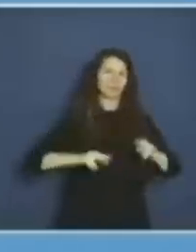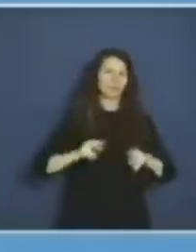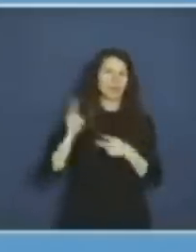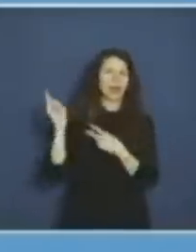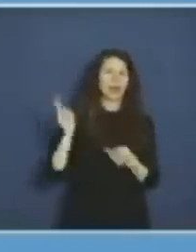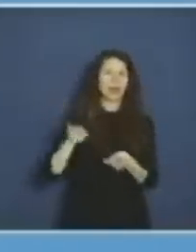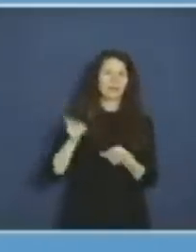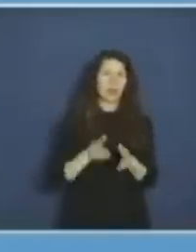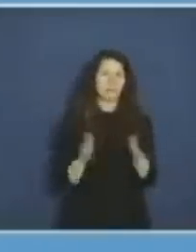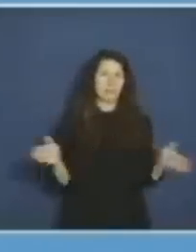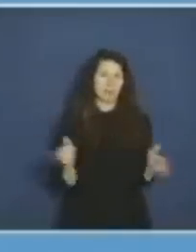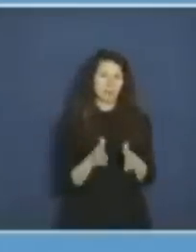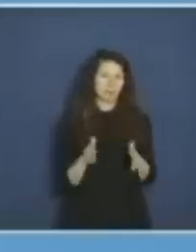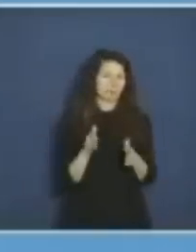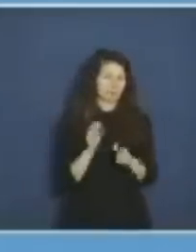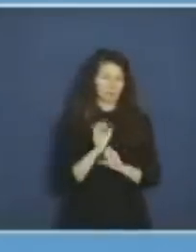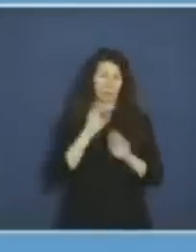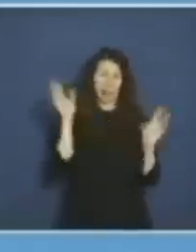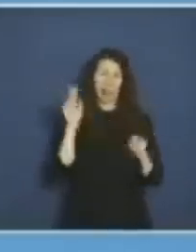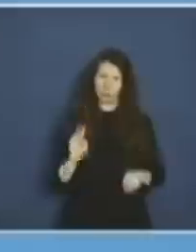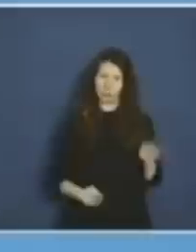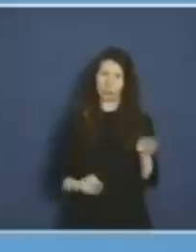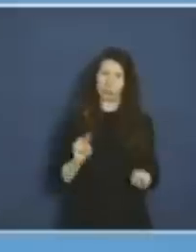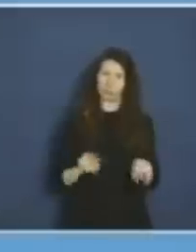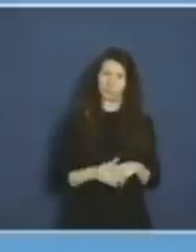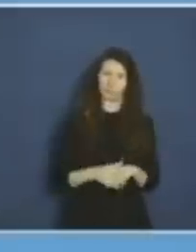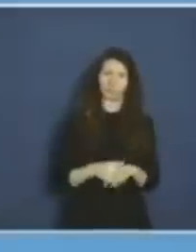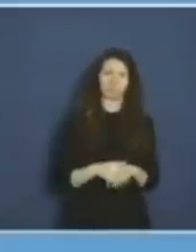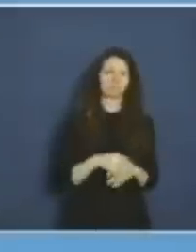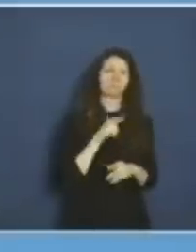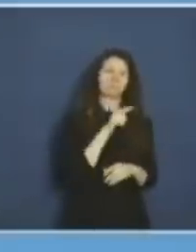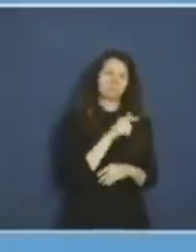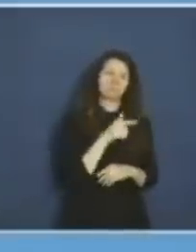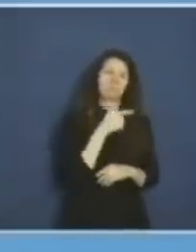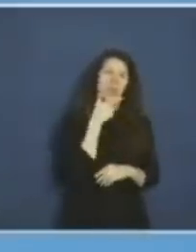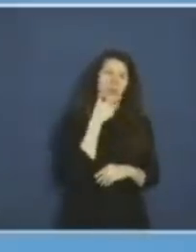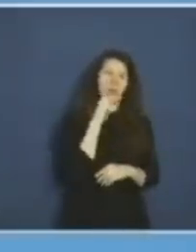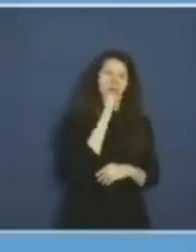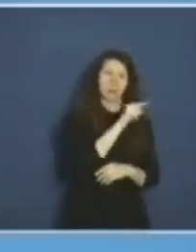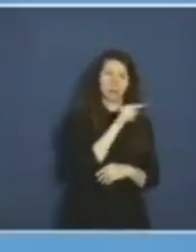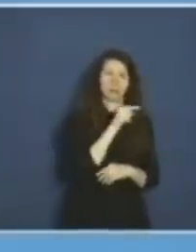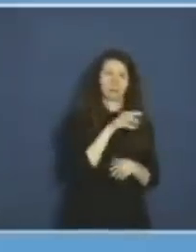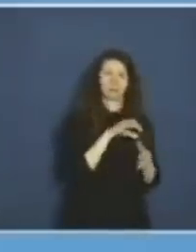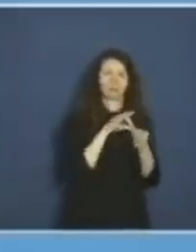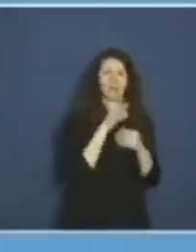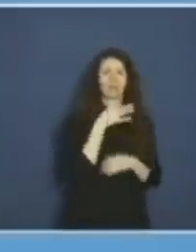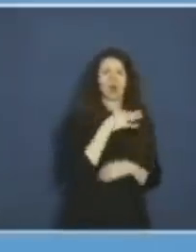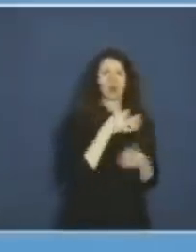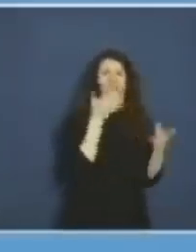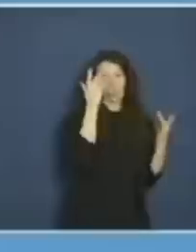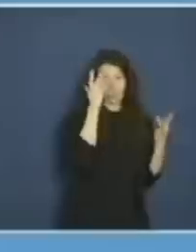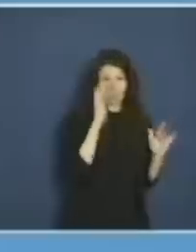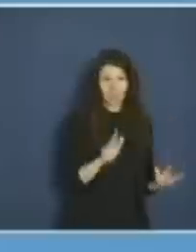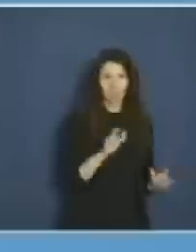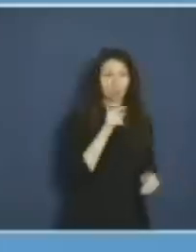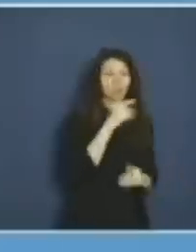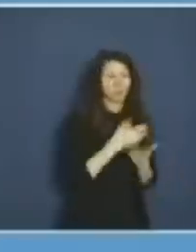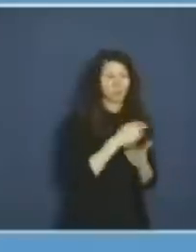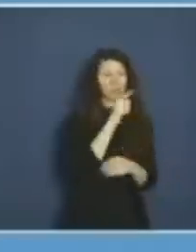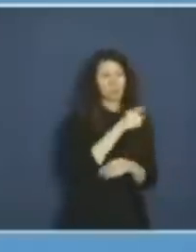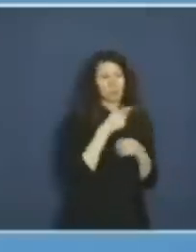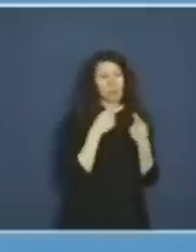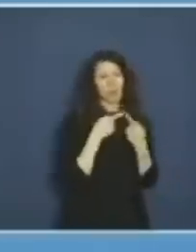Das muss man ganz klar sagen. Also die Briten hatten da die Möglichkeit, aufgrund dieser Notfallzulassung andere